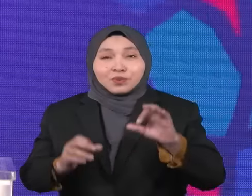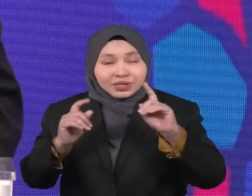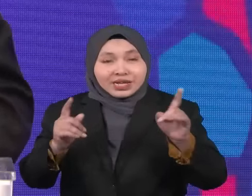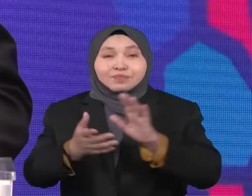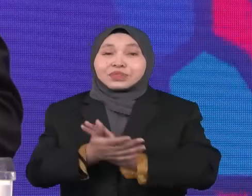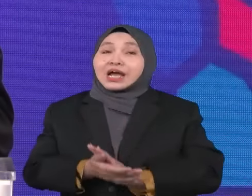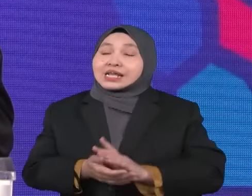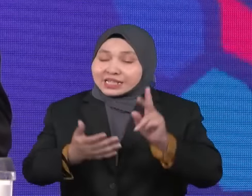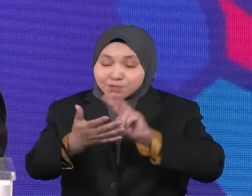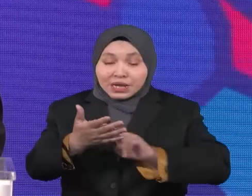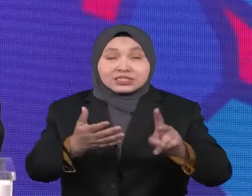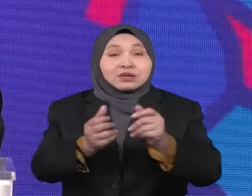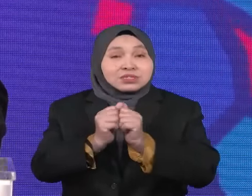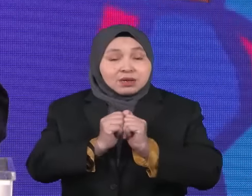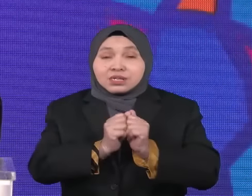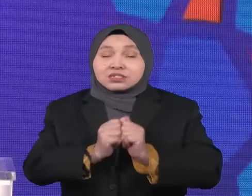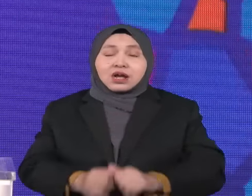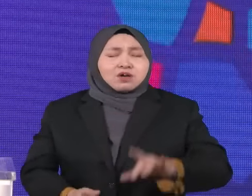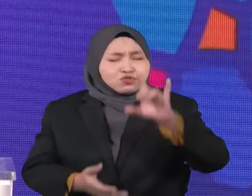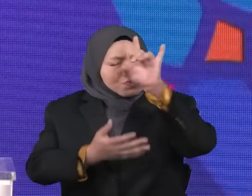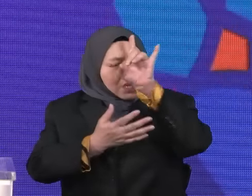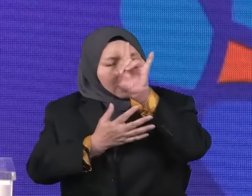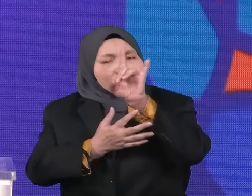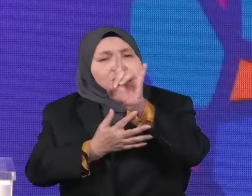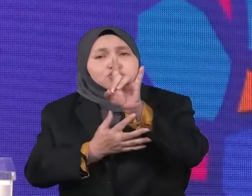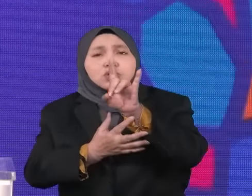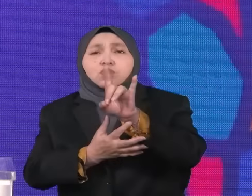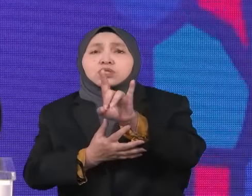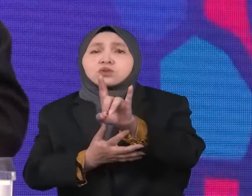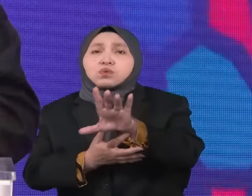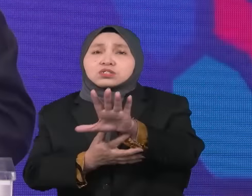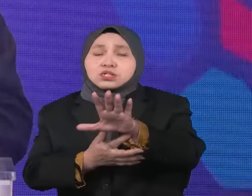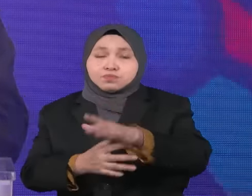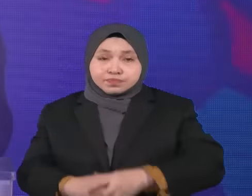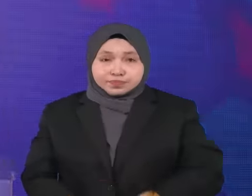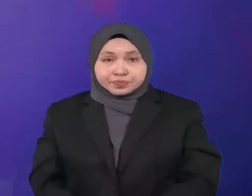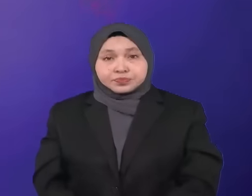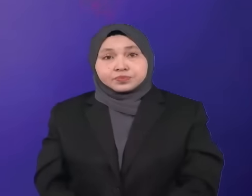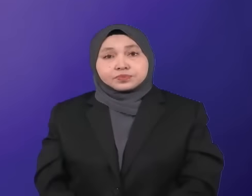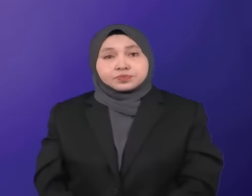kita baca sama-sama. A'udzu billahi minasyaitonir rajim.